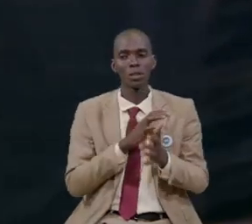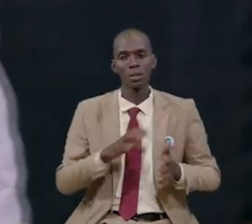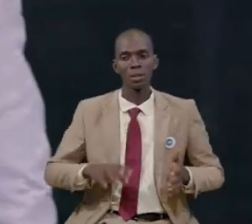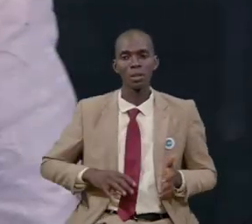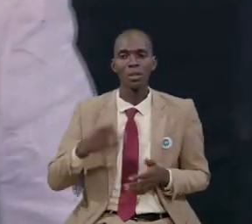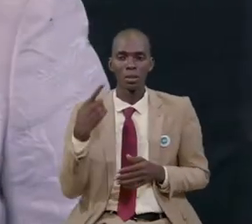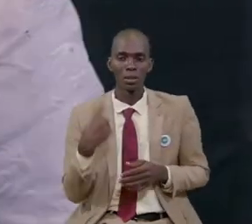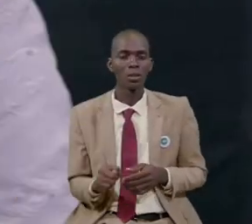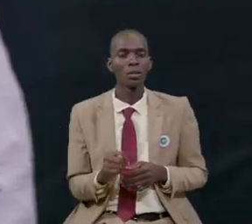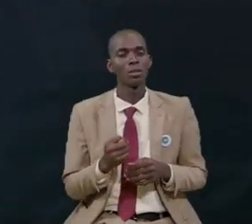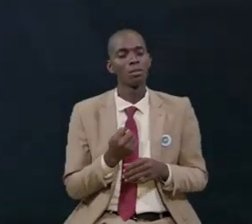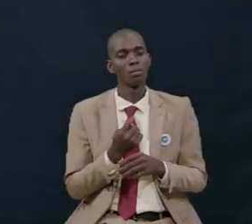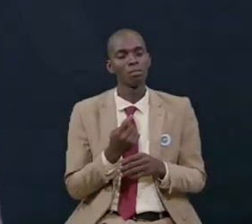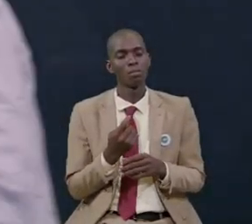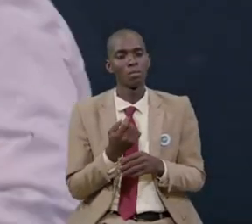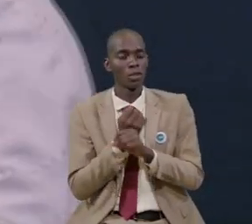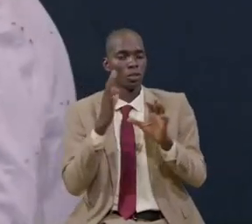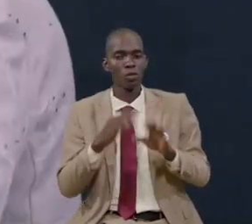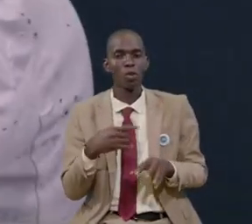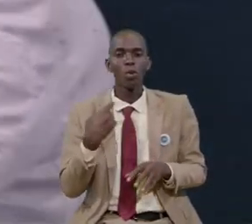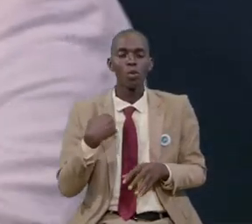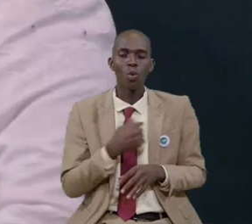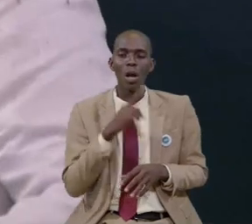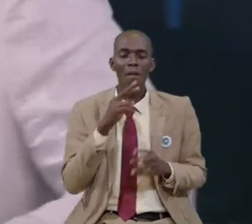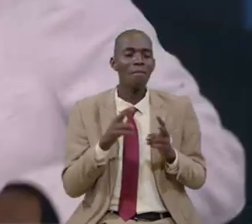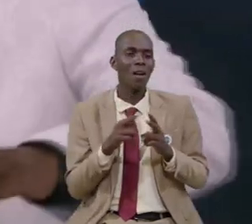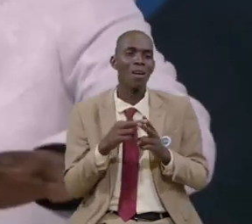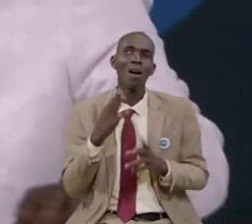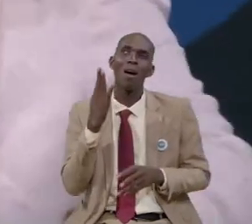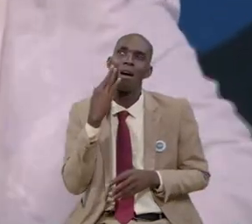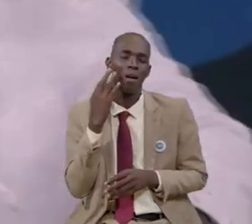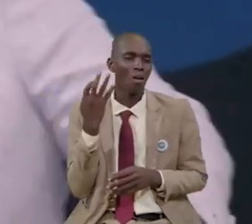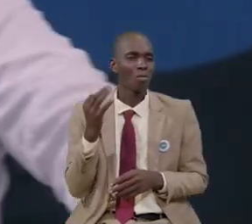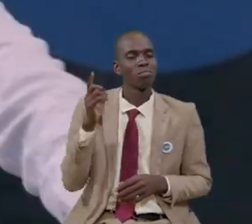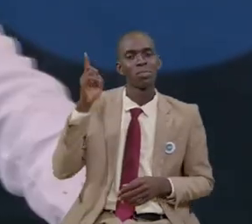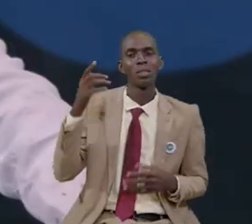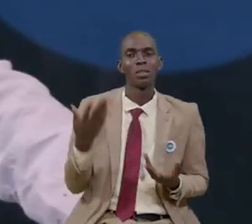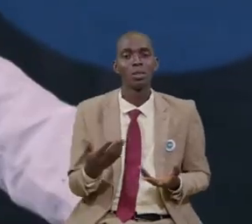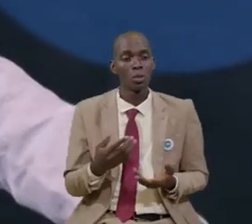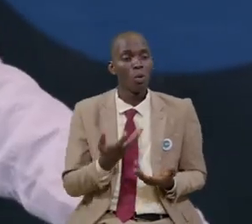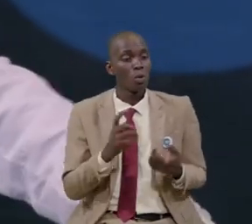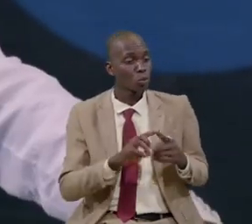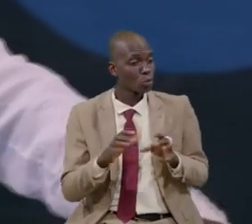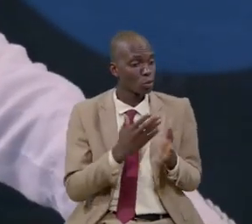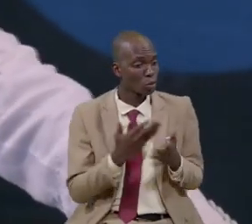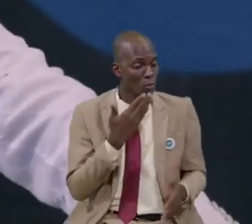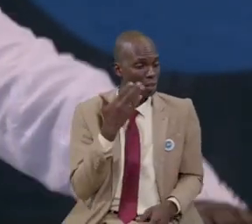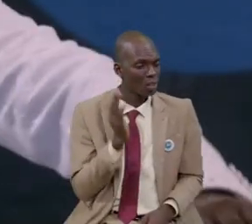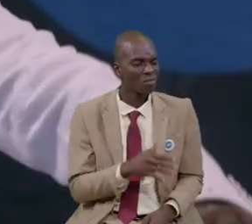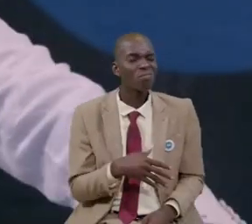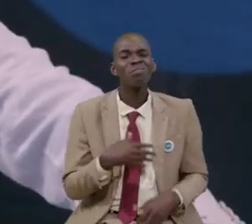familier avec l'avocat et vous voulez faire quelque chose de mauvais, faisons cela, j'ai un